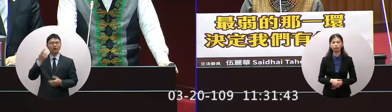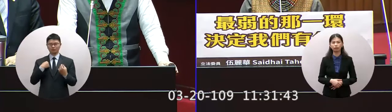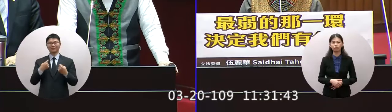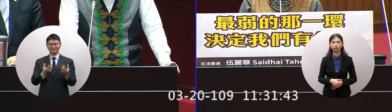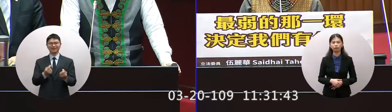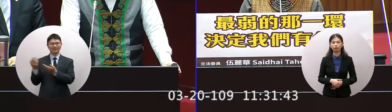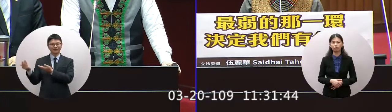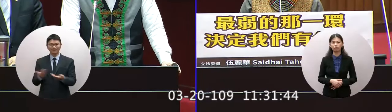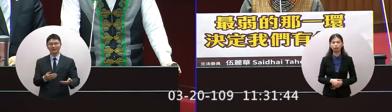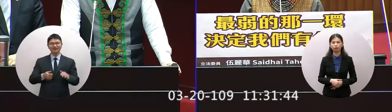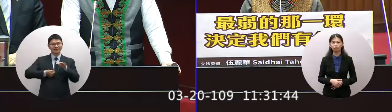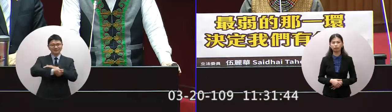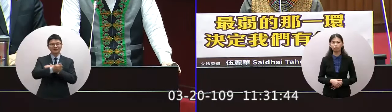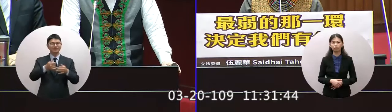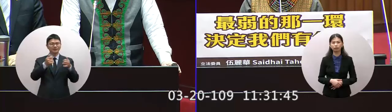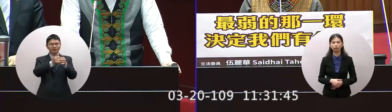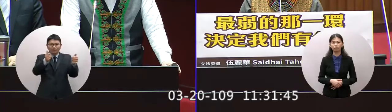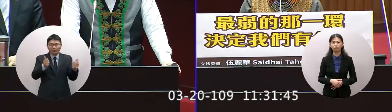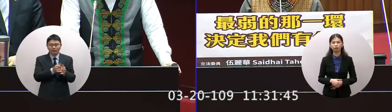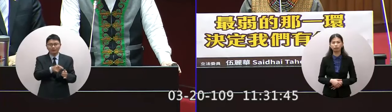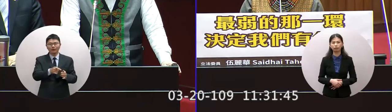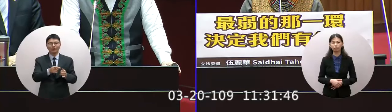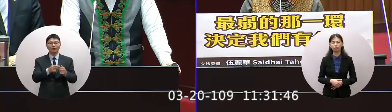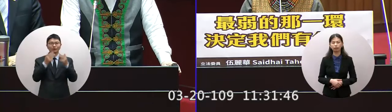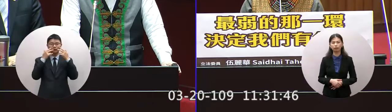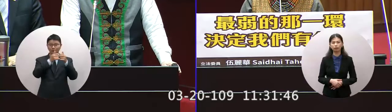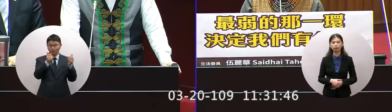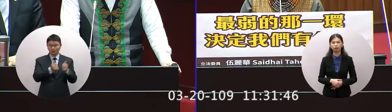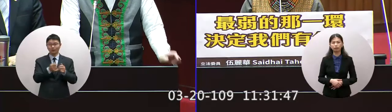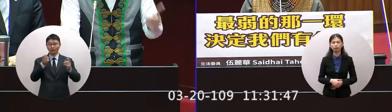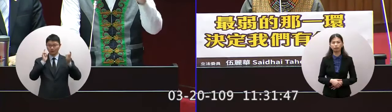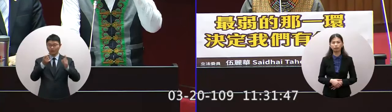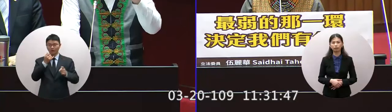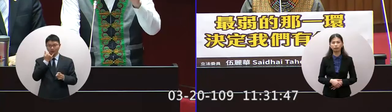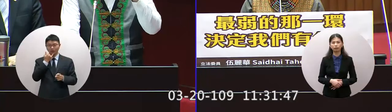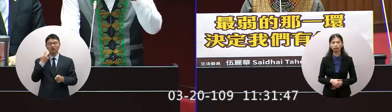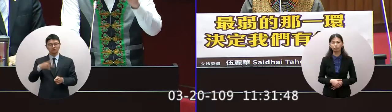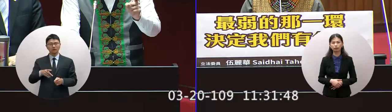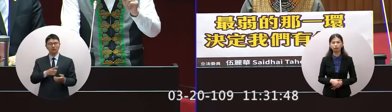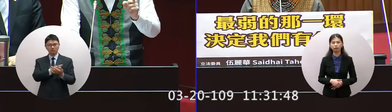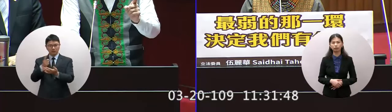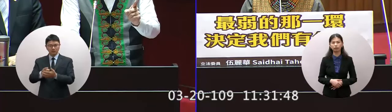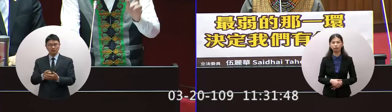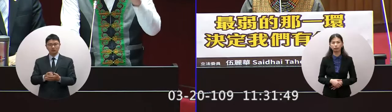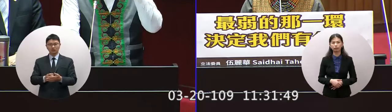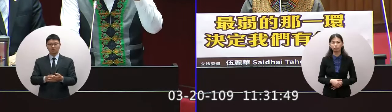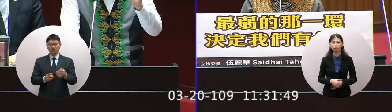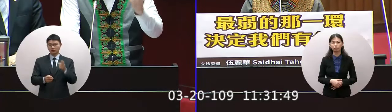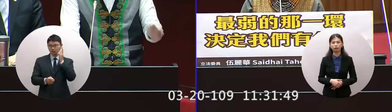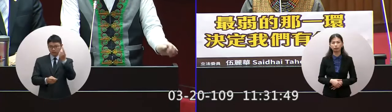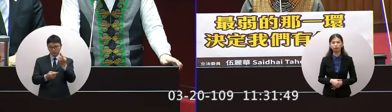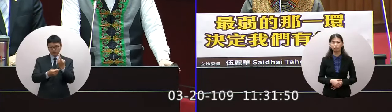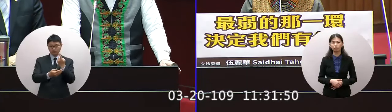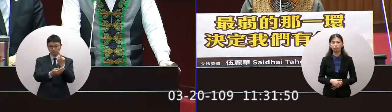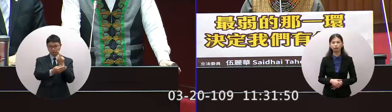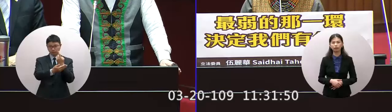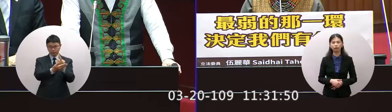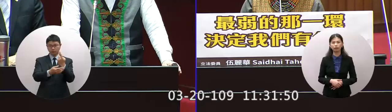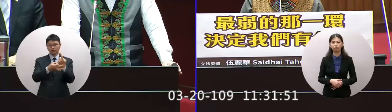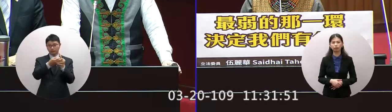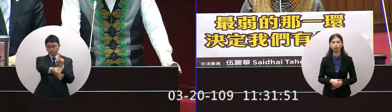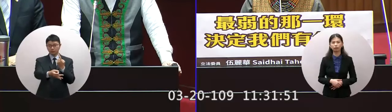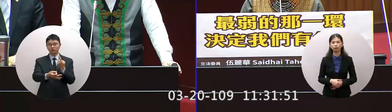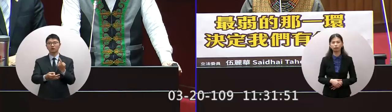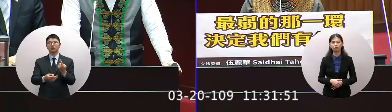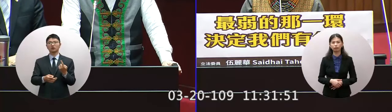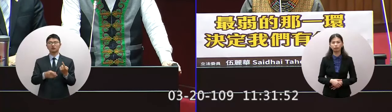落，我们会提供这个行动支付的这个回馈，我们每一个单笔的消费会提供500元的这个消费的